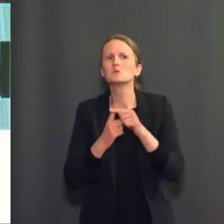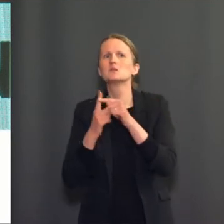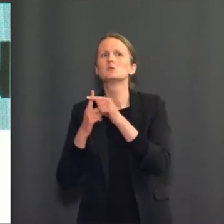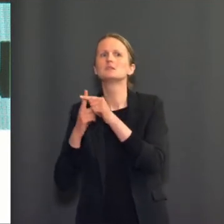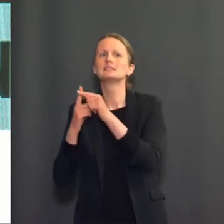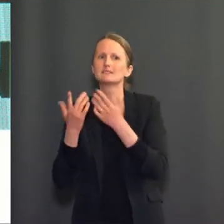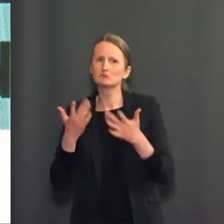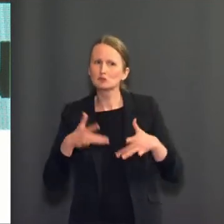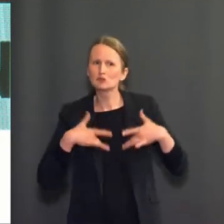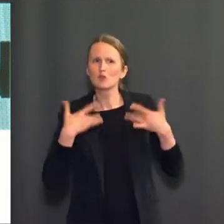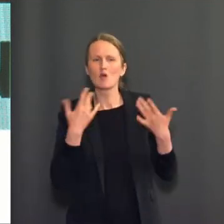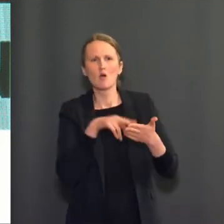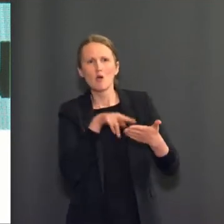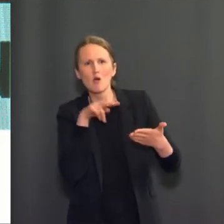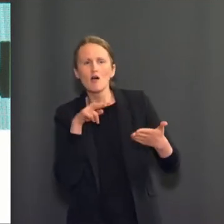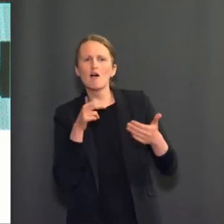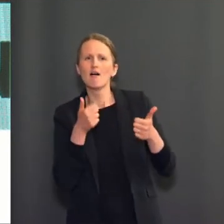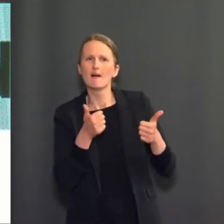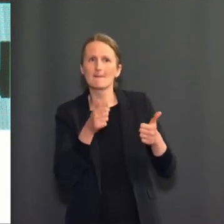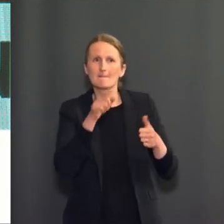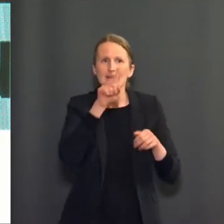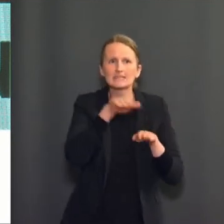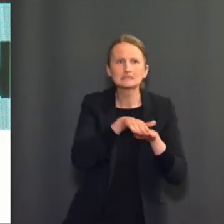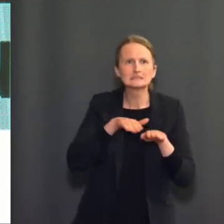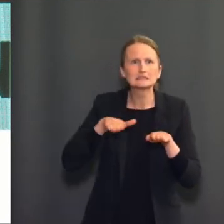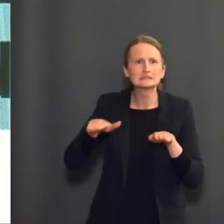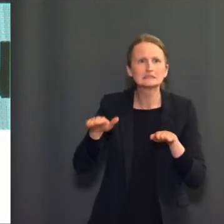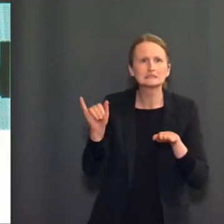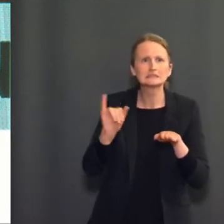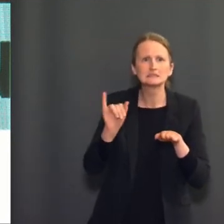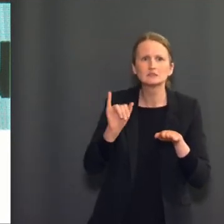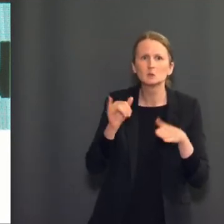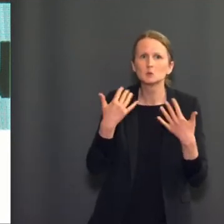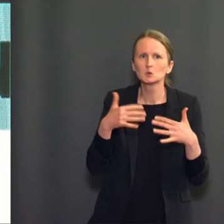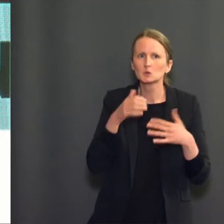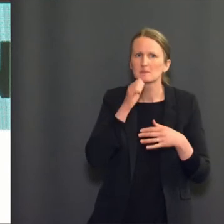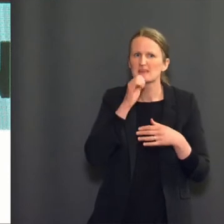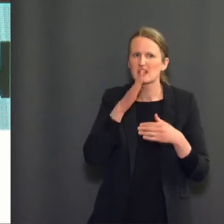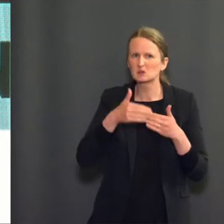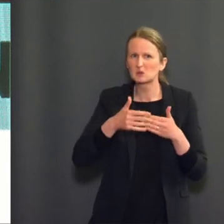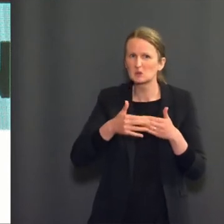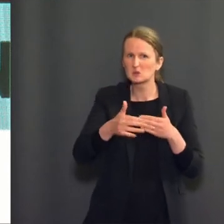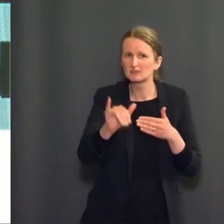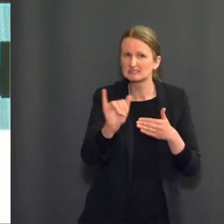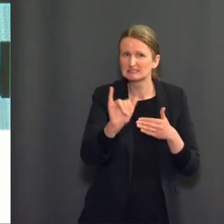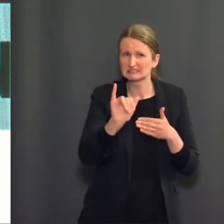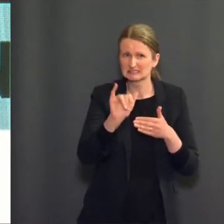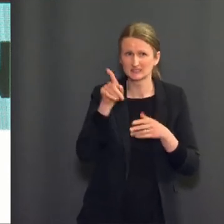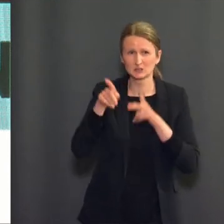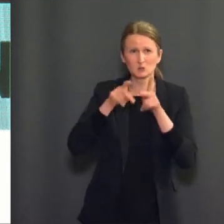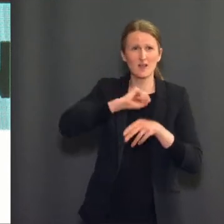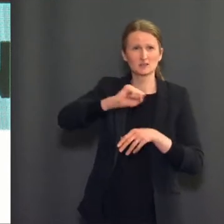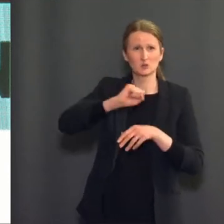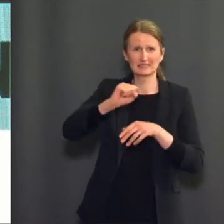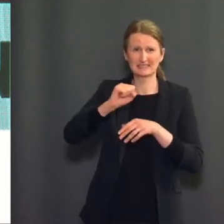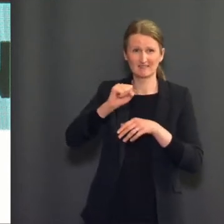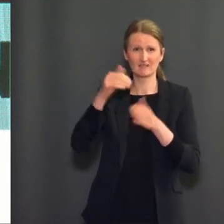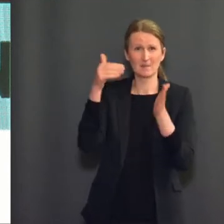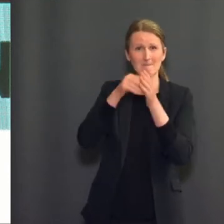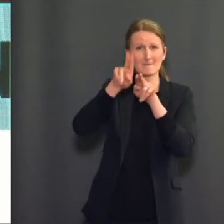temps, nous sommes en passe de dépasser bientôt le cap des 1000 lits de soins intensifs.